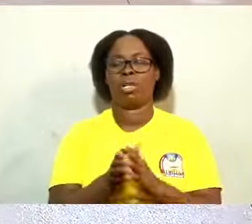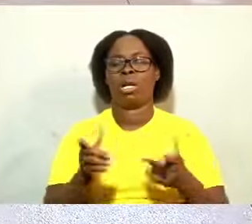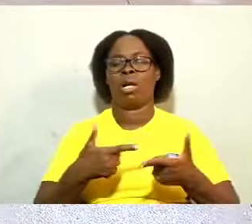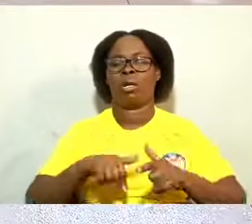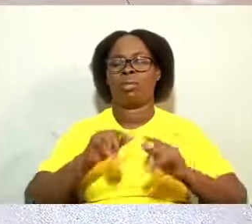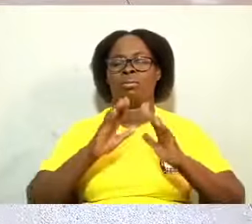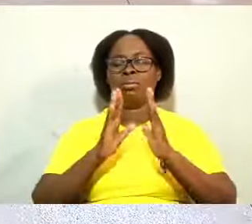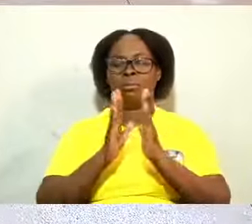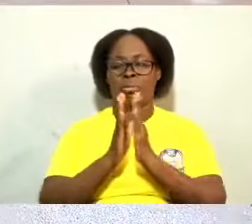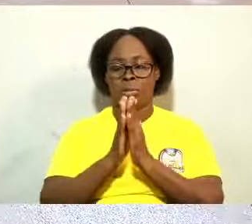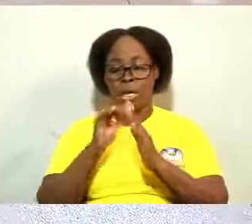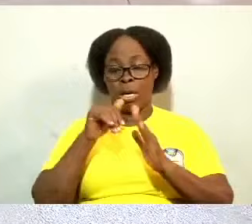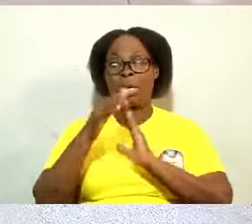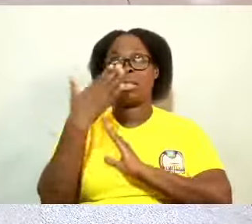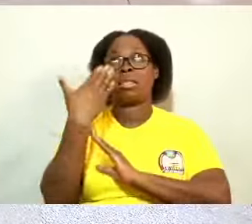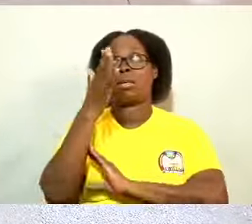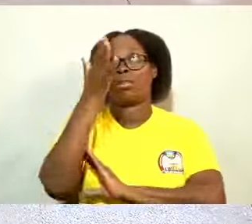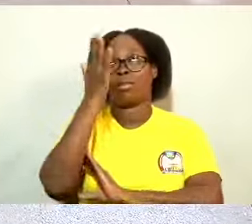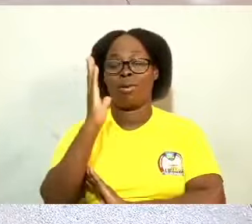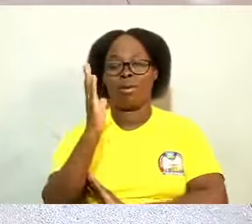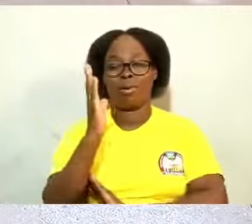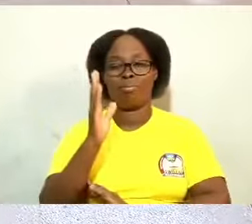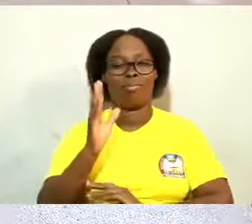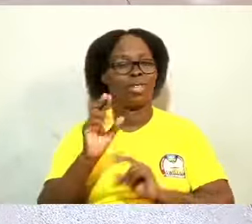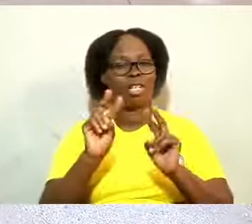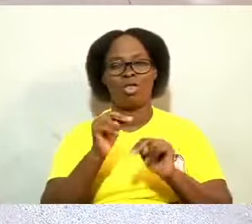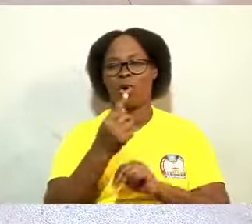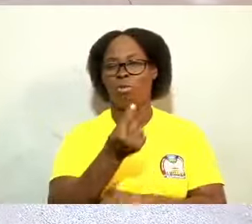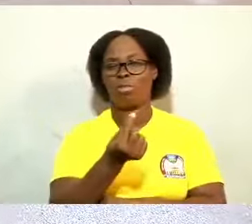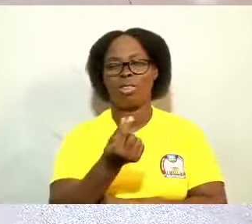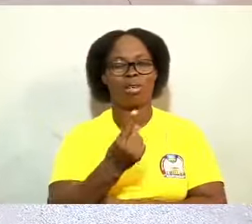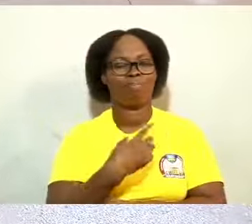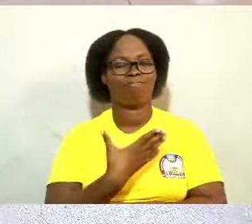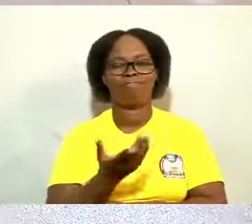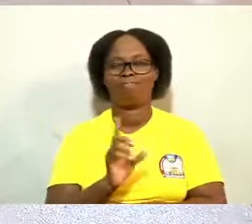tutaomba. Kwenye mambo ya Mungu hakuna dogo.